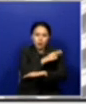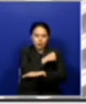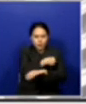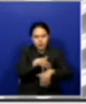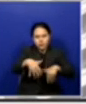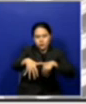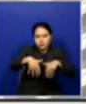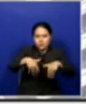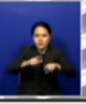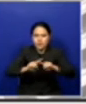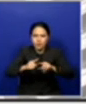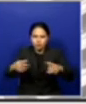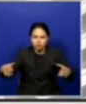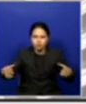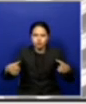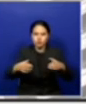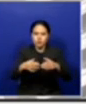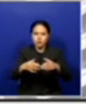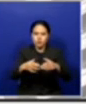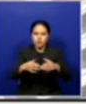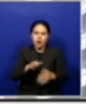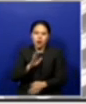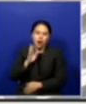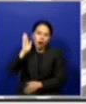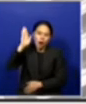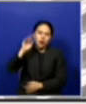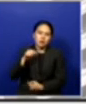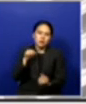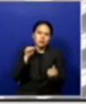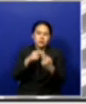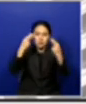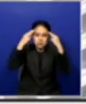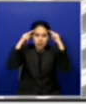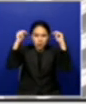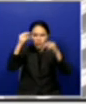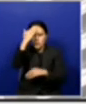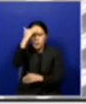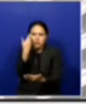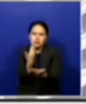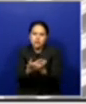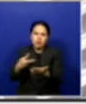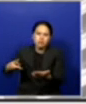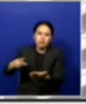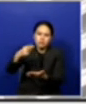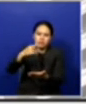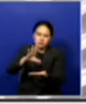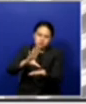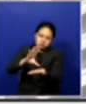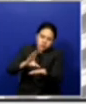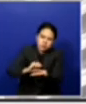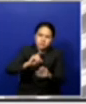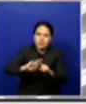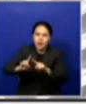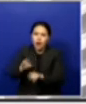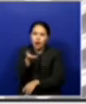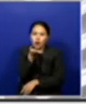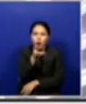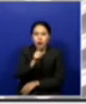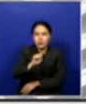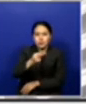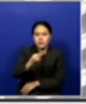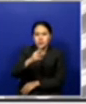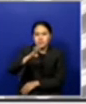ารวมตัวกันจะมากราบนายกบอกว่าถ้านายกตัดไอ้นี่ของเขาไปเนี่ย จากคำที่เขาทำขอมา 14,000 ล้านเ